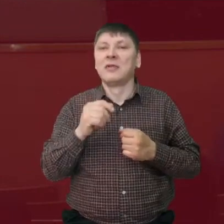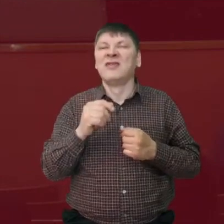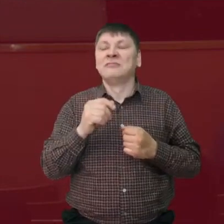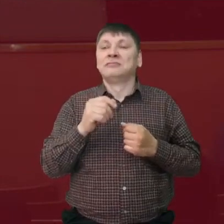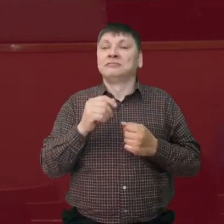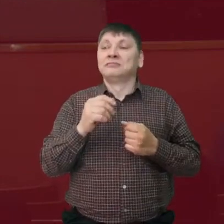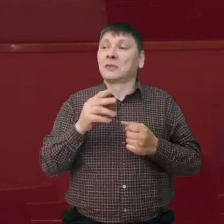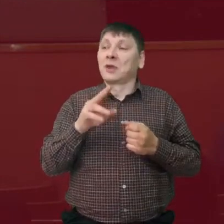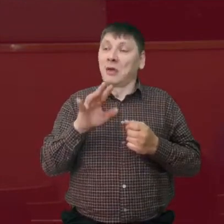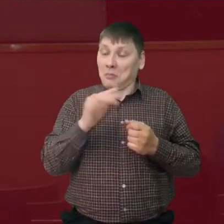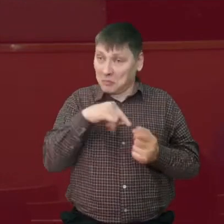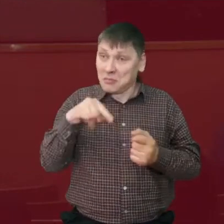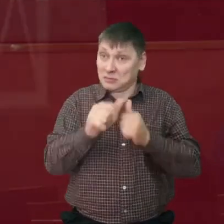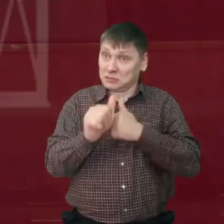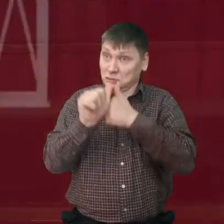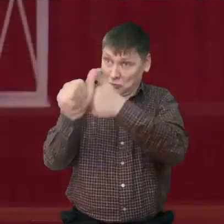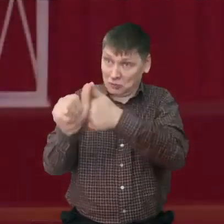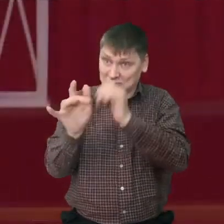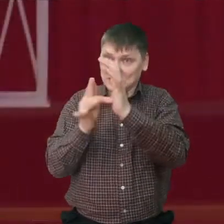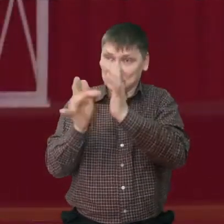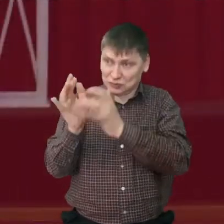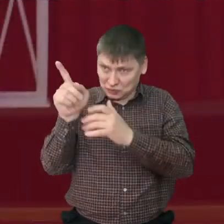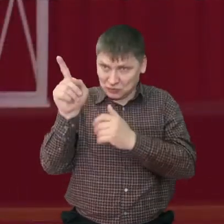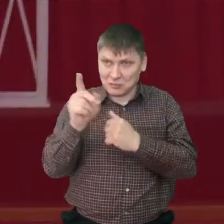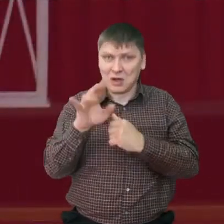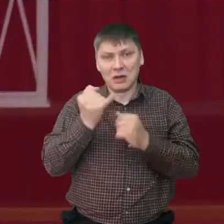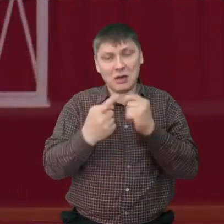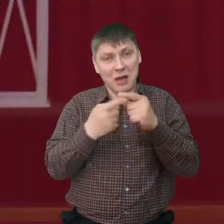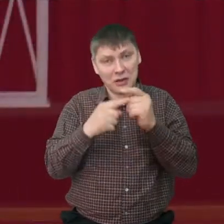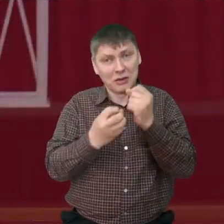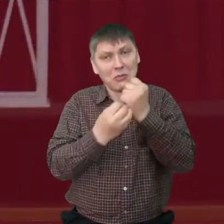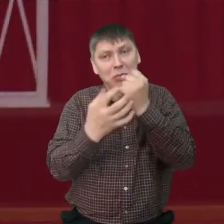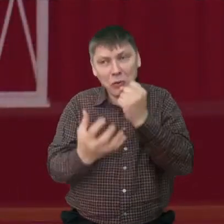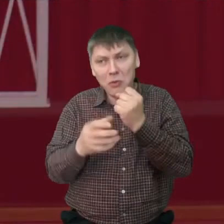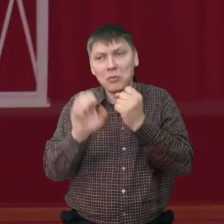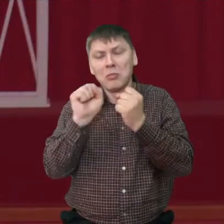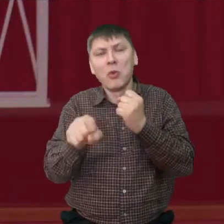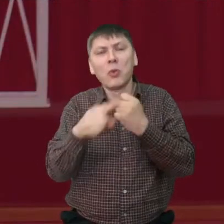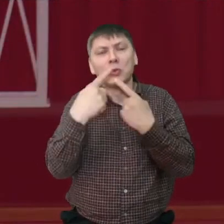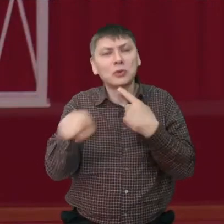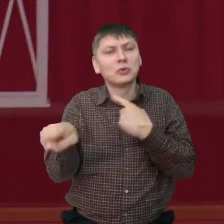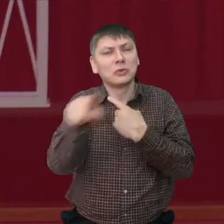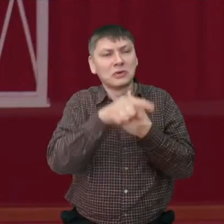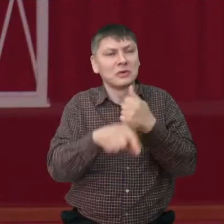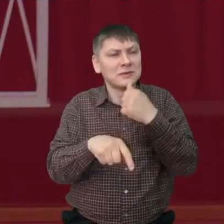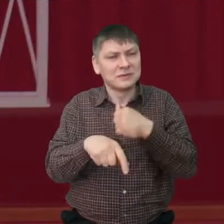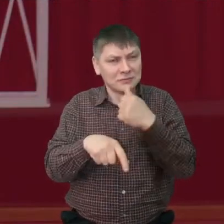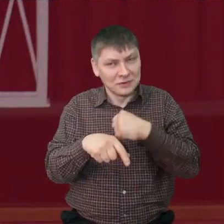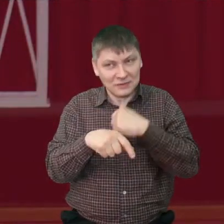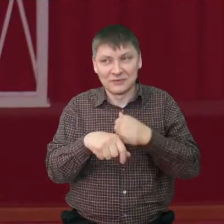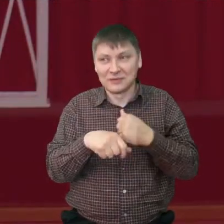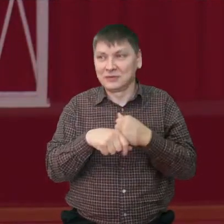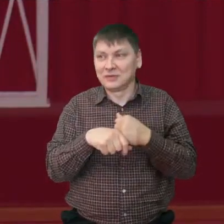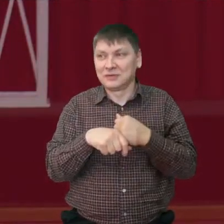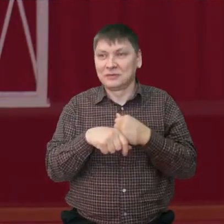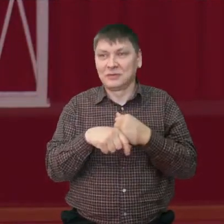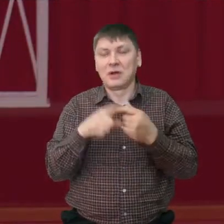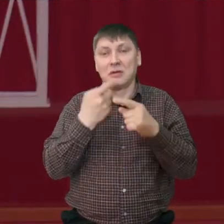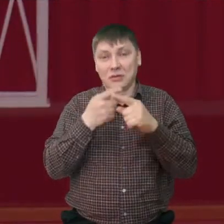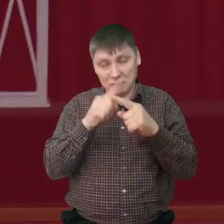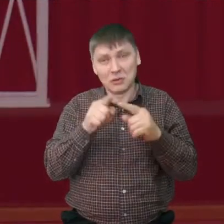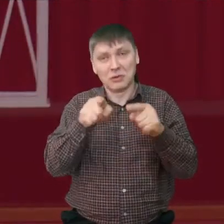как последователи Иисуса Христа. И этим плодом пользуются другие, получая от нас это